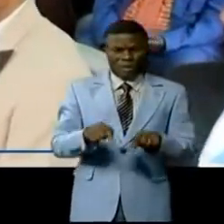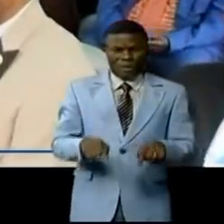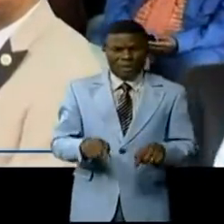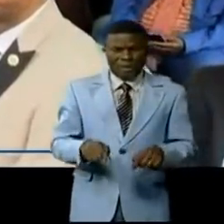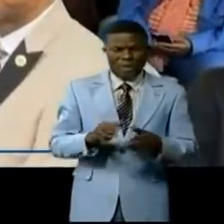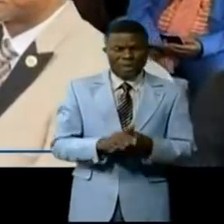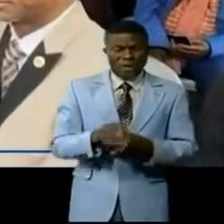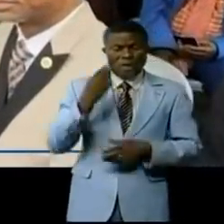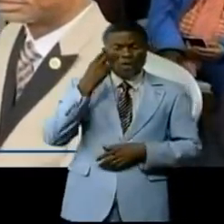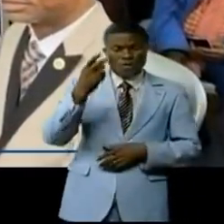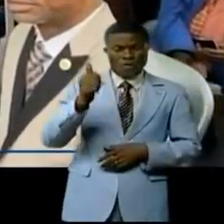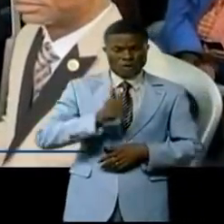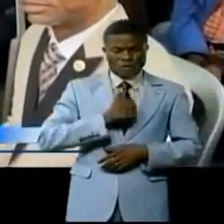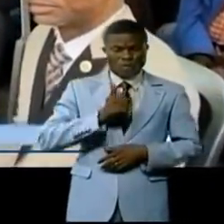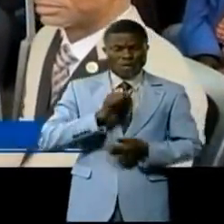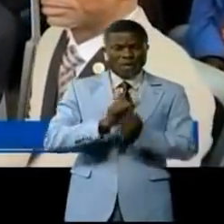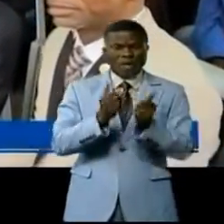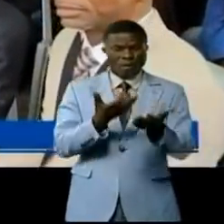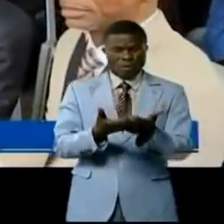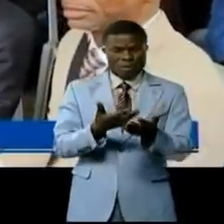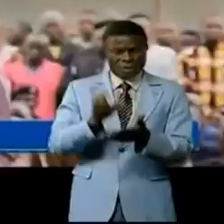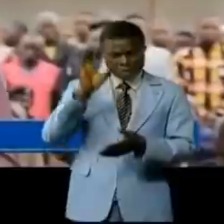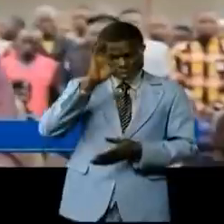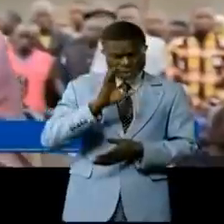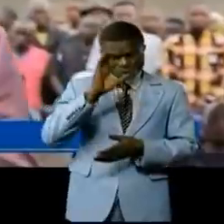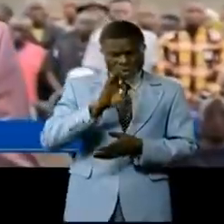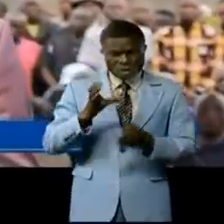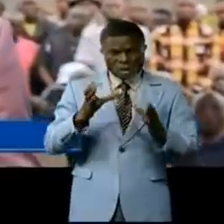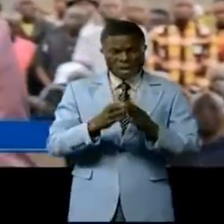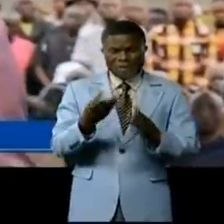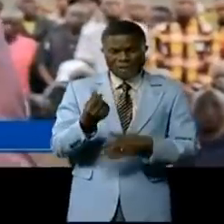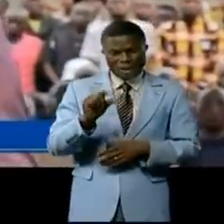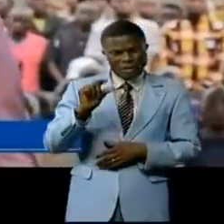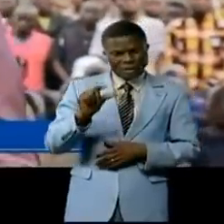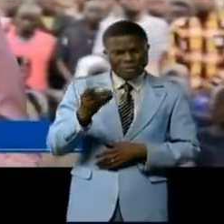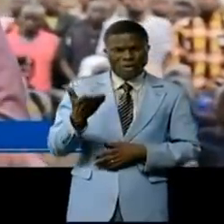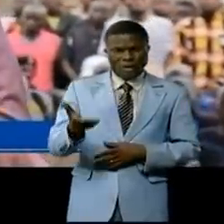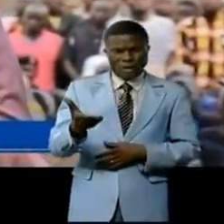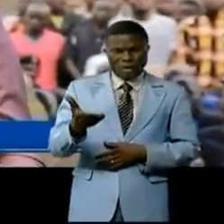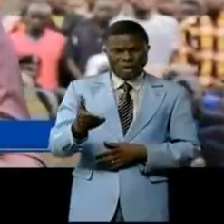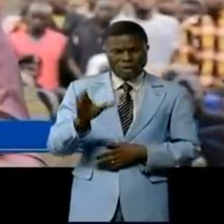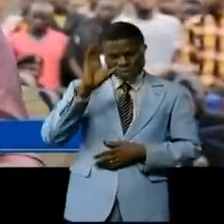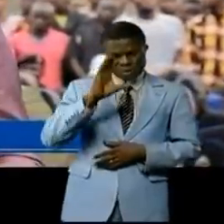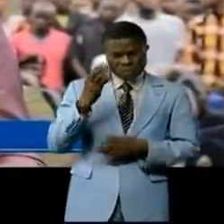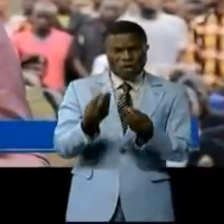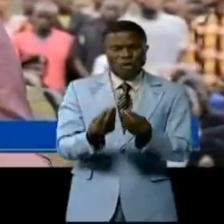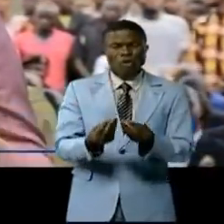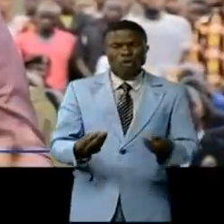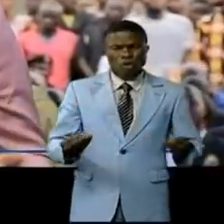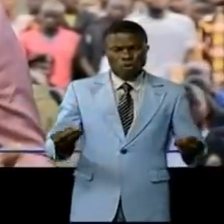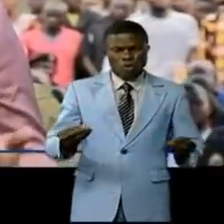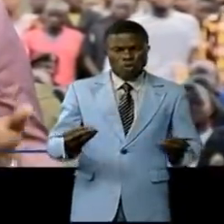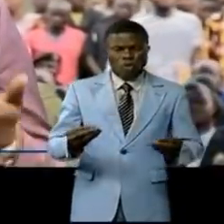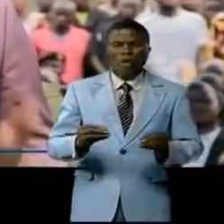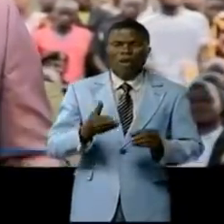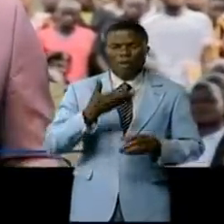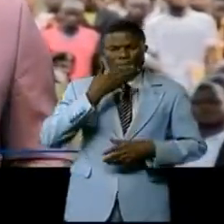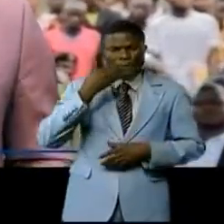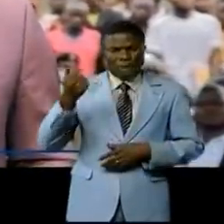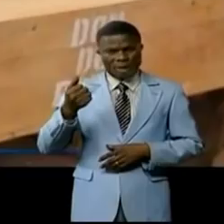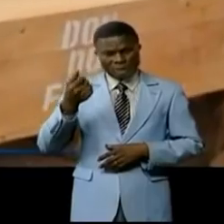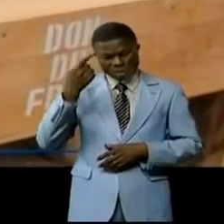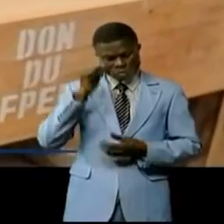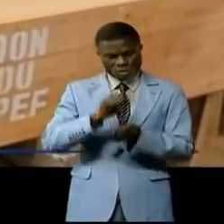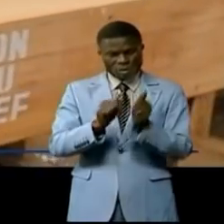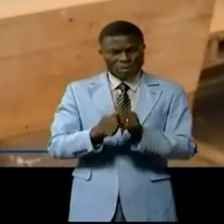du doigt ces défis-là et essayer avec les moyens des bords de trouver des solutions à nos